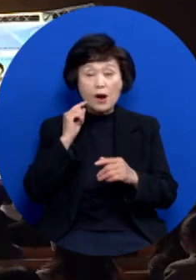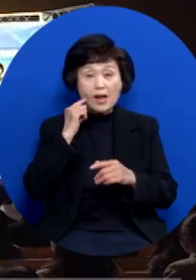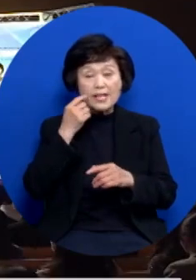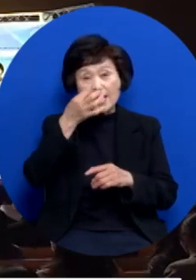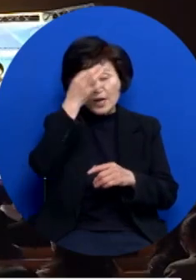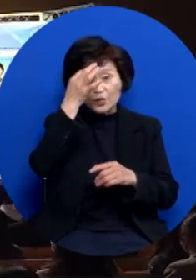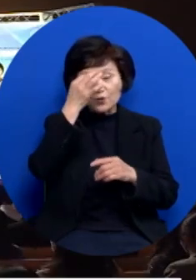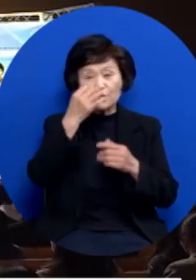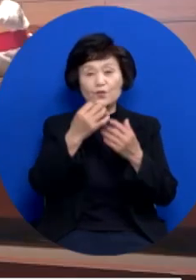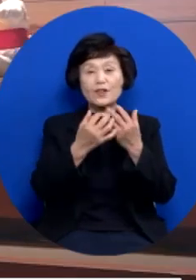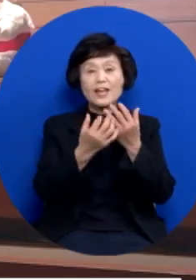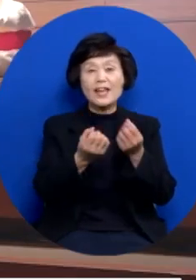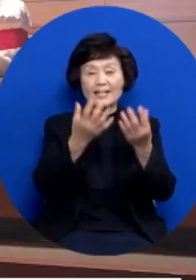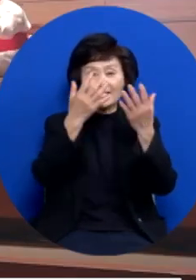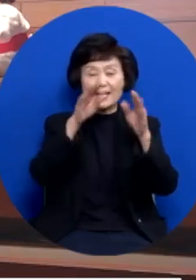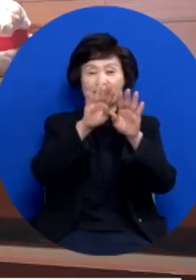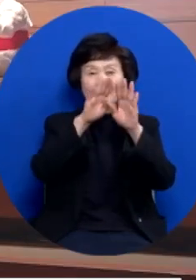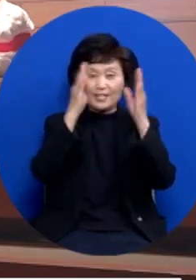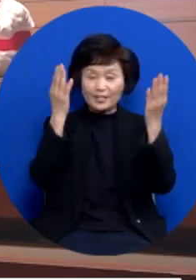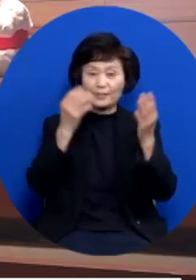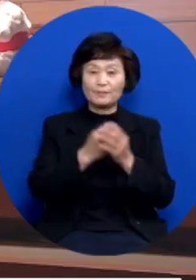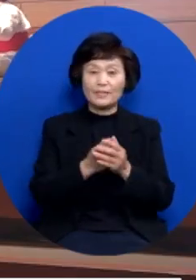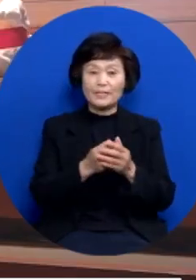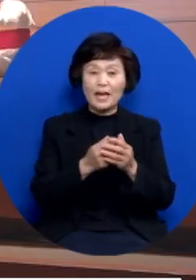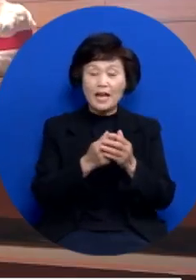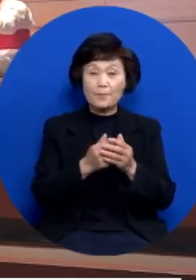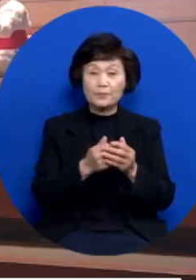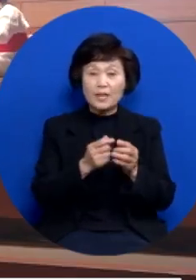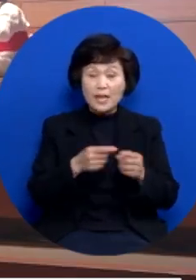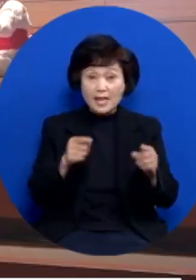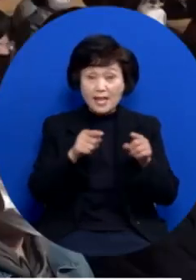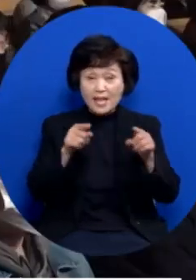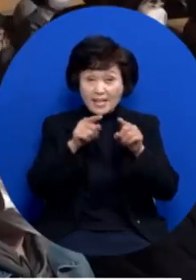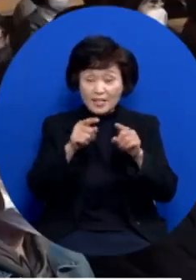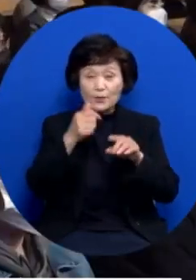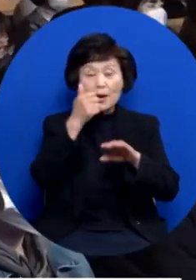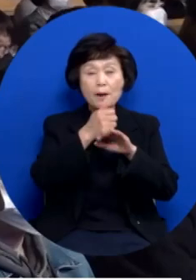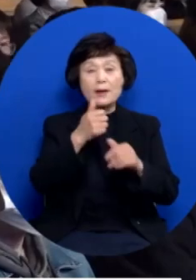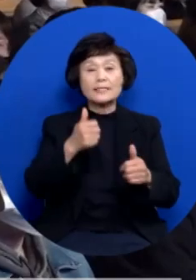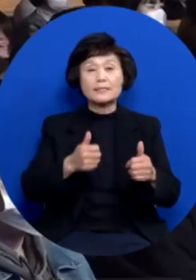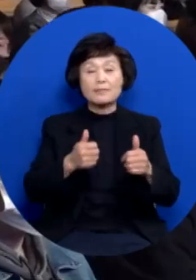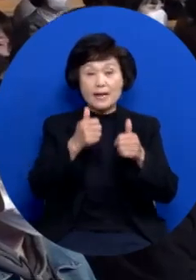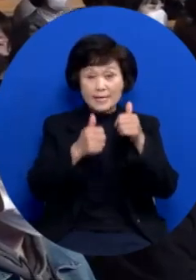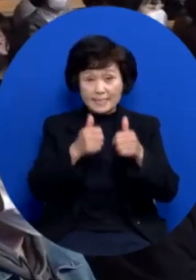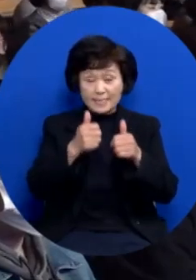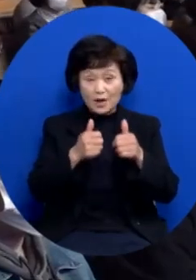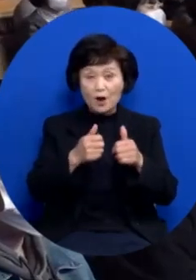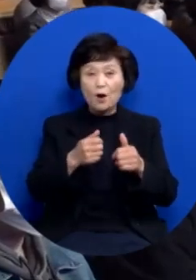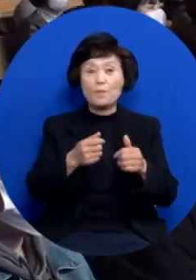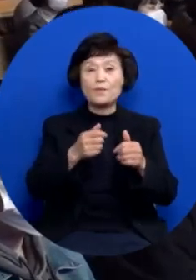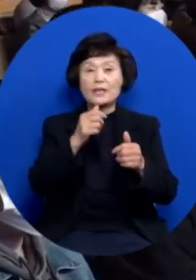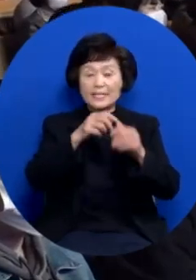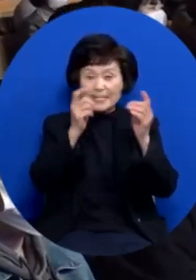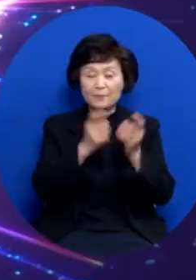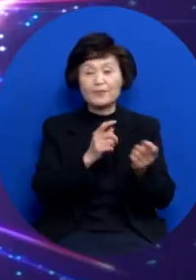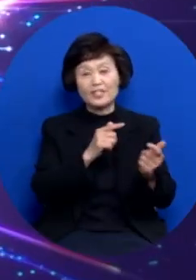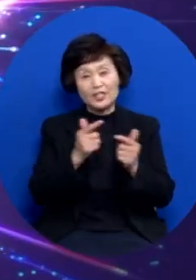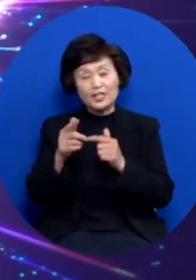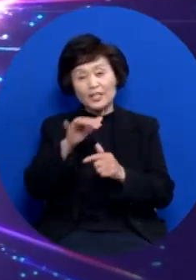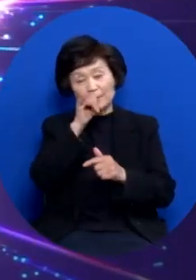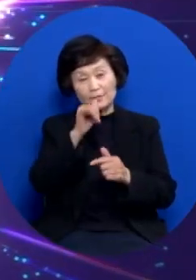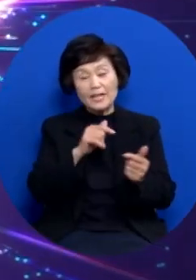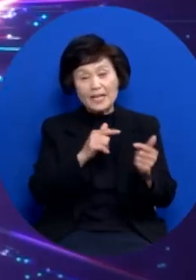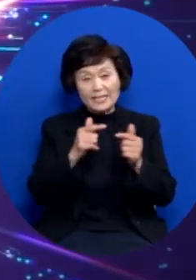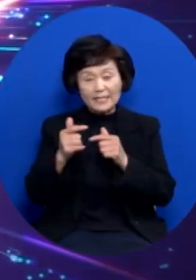축제는 예선과 결선을 거친 부서별 팀들이 무대를 꾸몄습니다. 참가팀들은 사물놀이와 워십, 치어리딩, 무언극